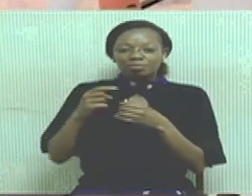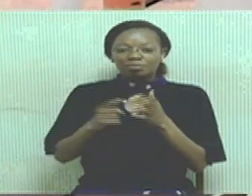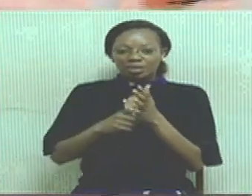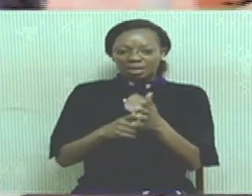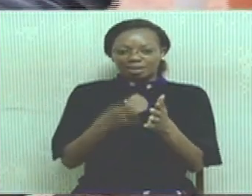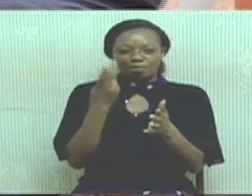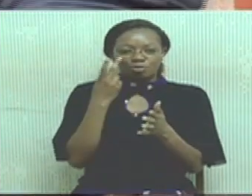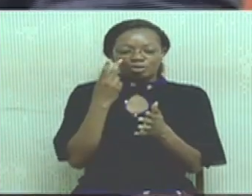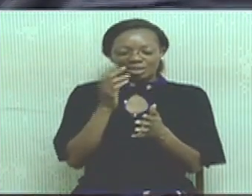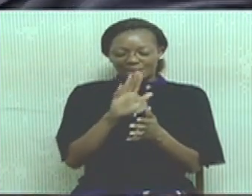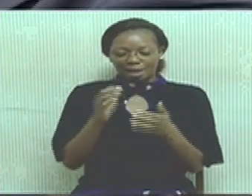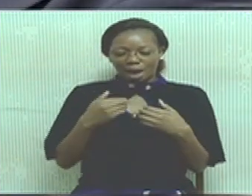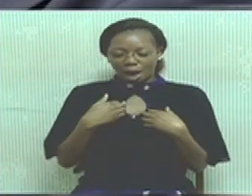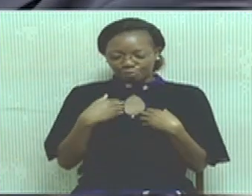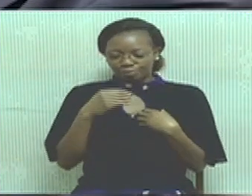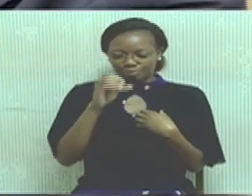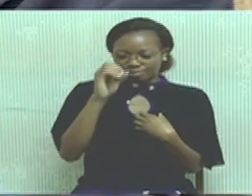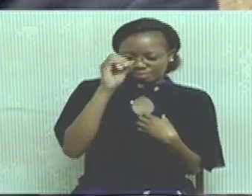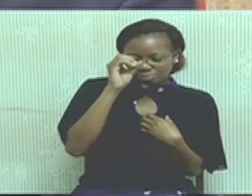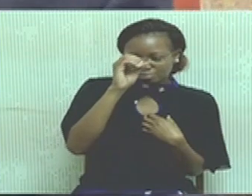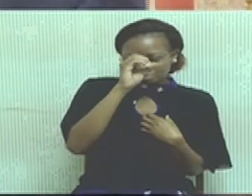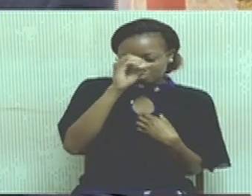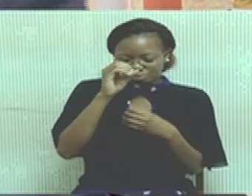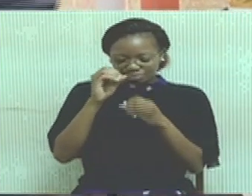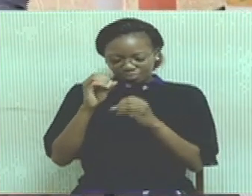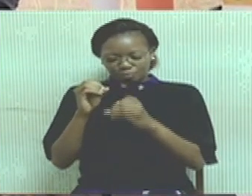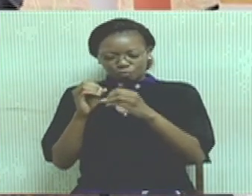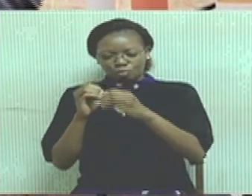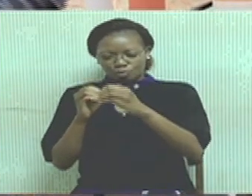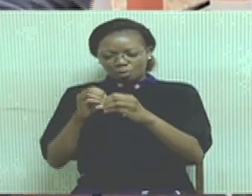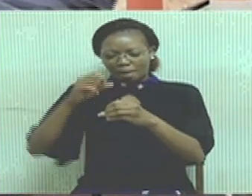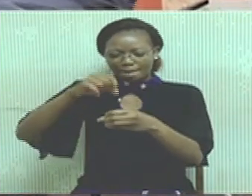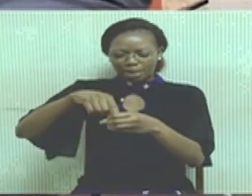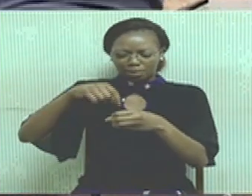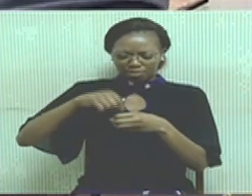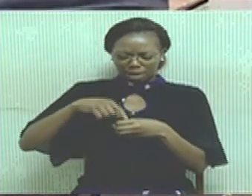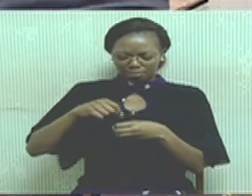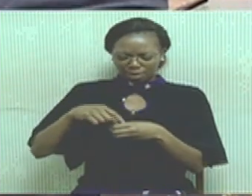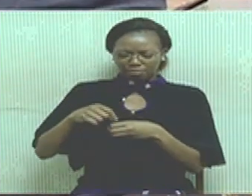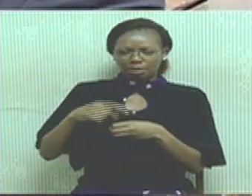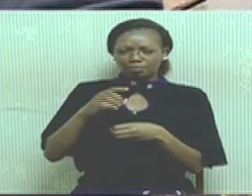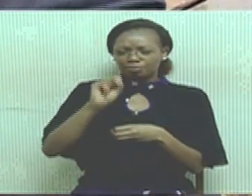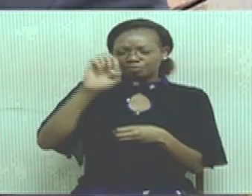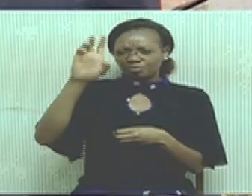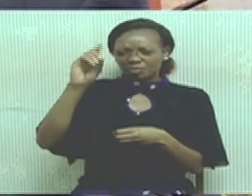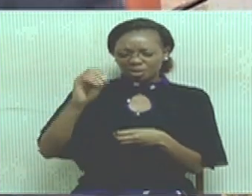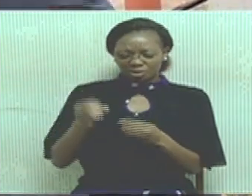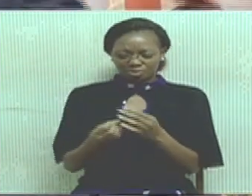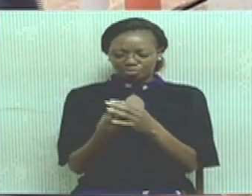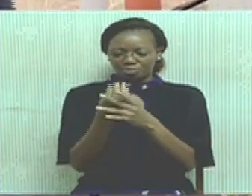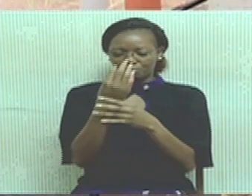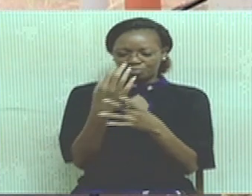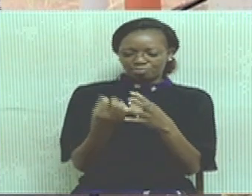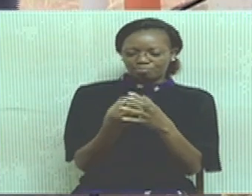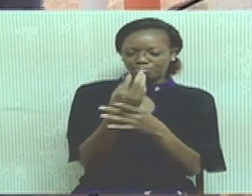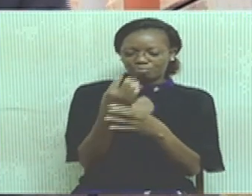mashimo kama haya, ndio yale mbegu yetu inapandwa ndani. Mkulima ukiweka hapo mbegu yako itakuwa, na sana sana strawberry sio